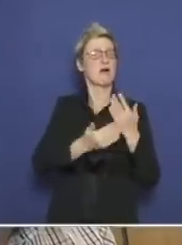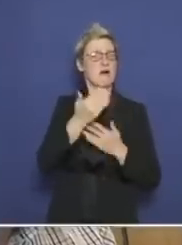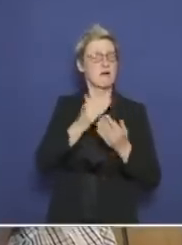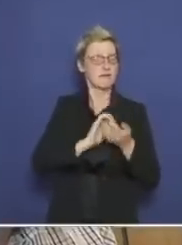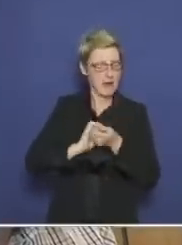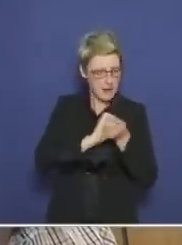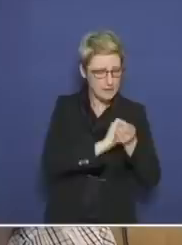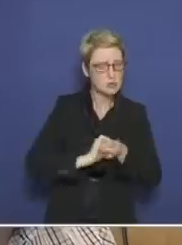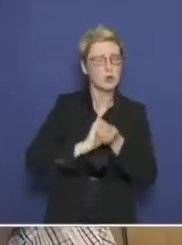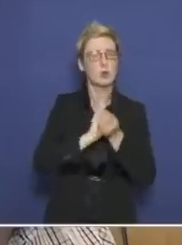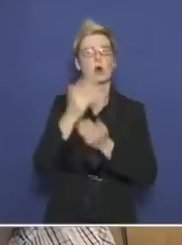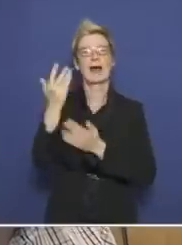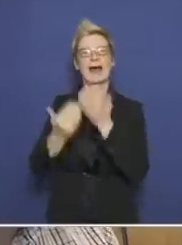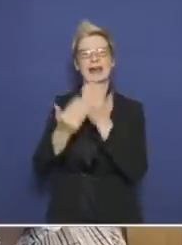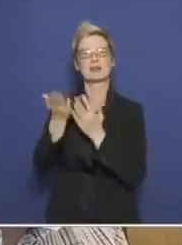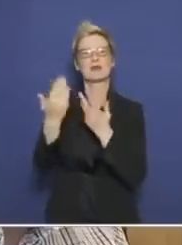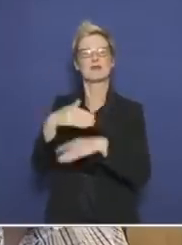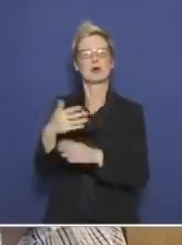auf